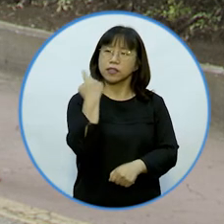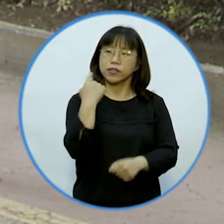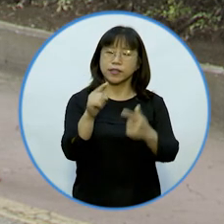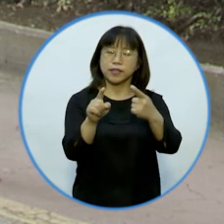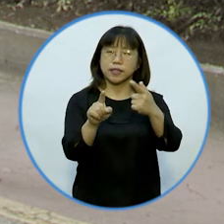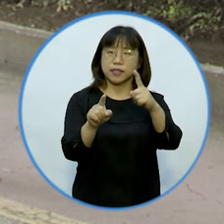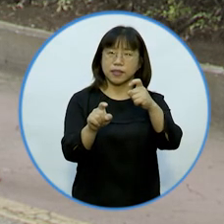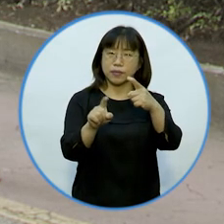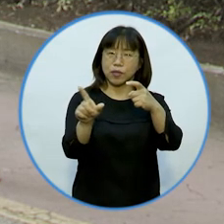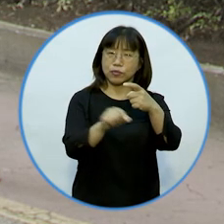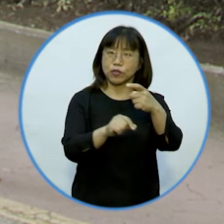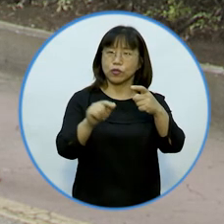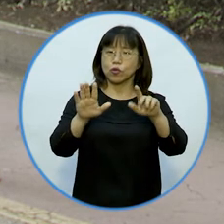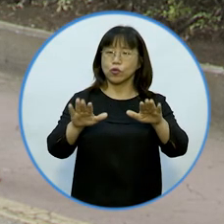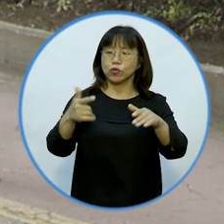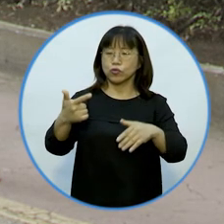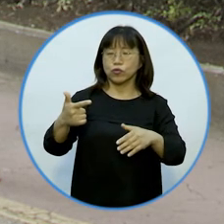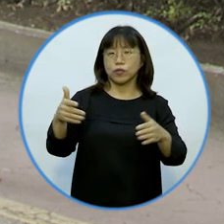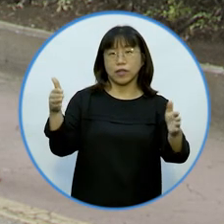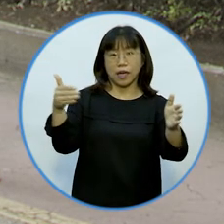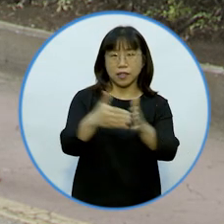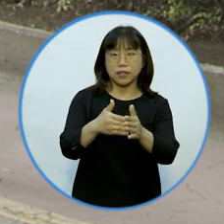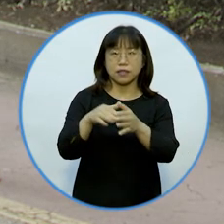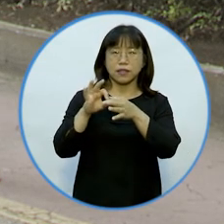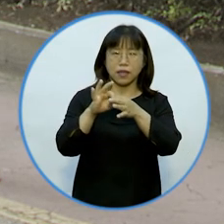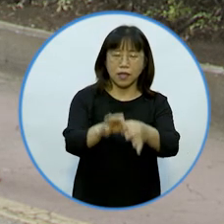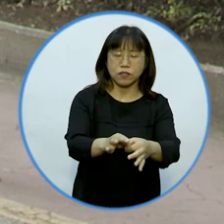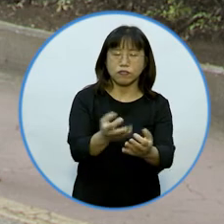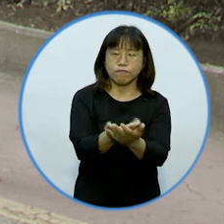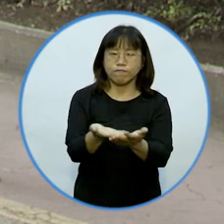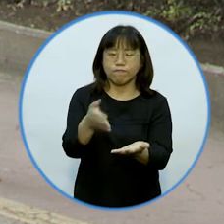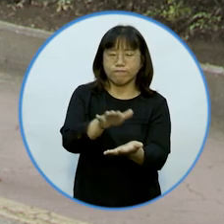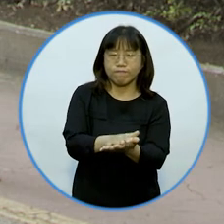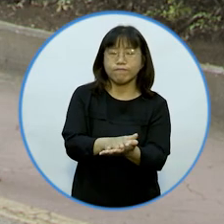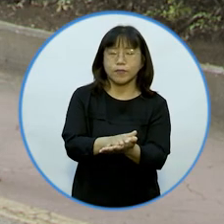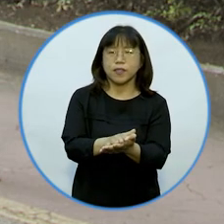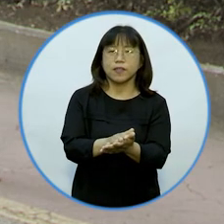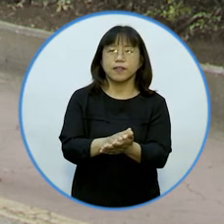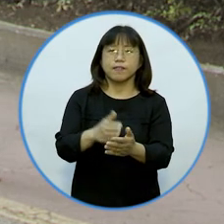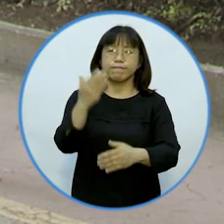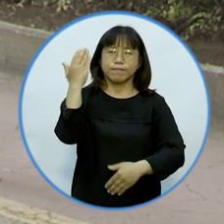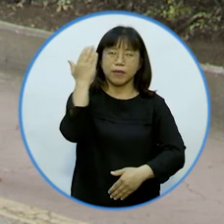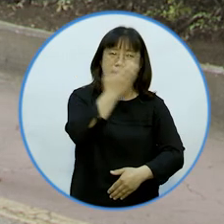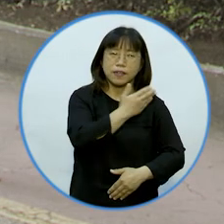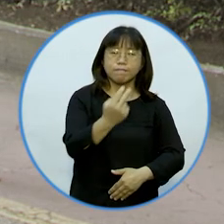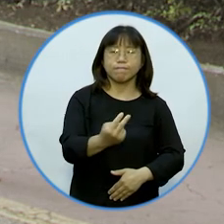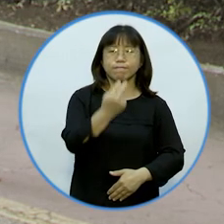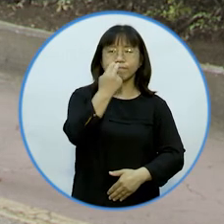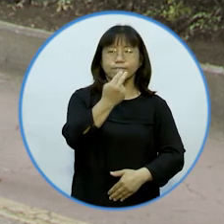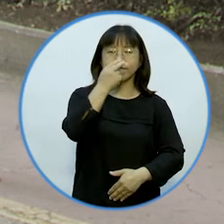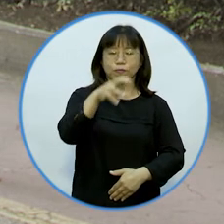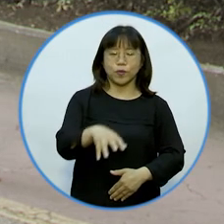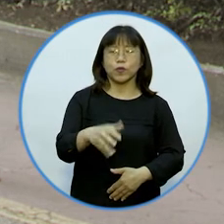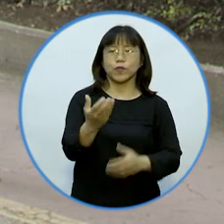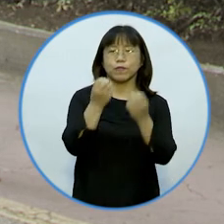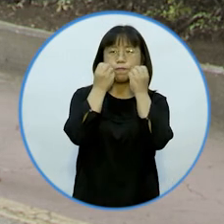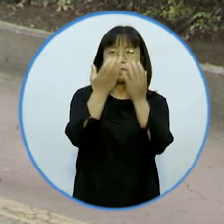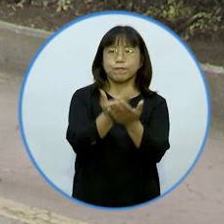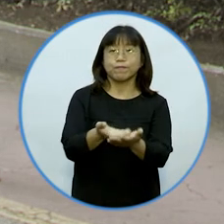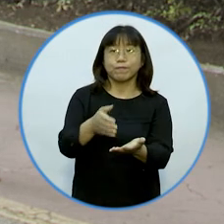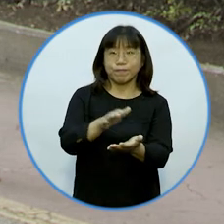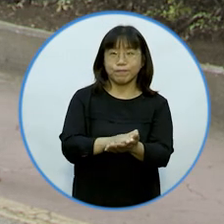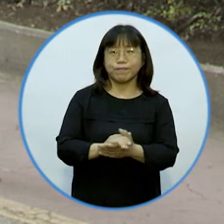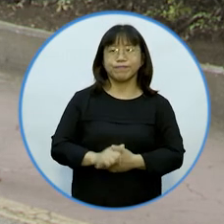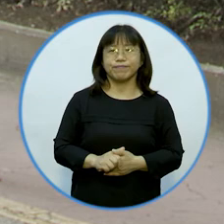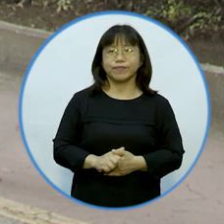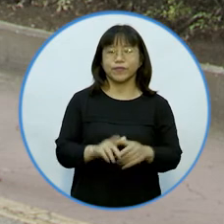지난해 11월부터 올해 6월까지 전면적인 시설 개선 사업을 추진해 쾌적하고 안전하게 이용할 수 있도록 새롭게